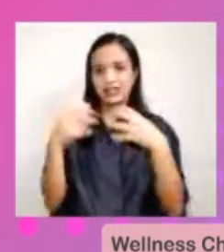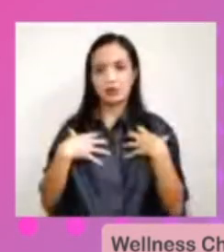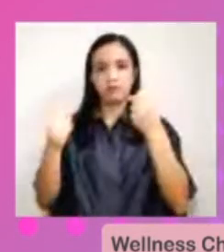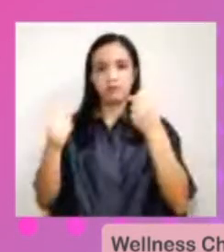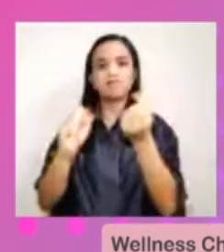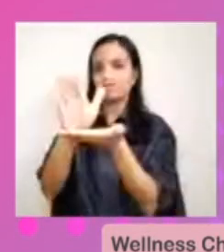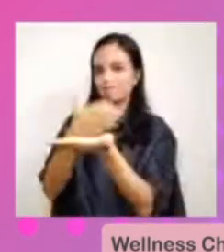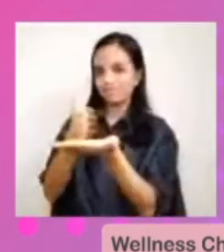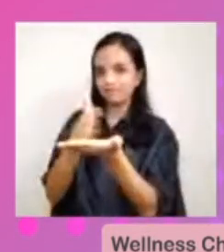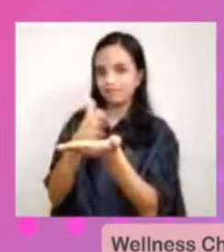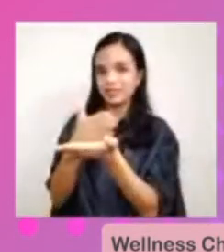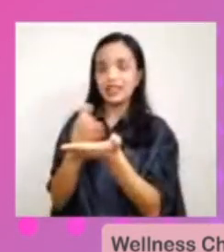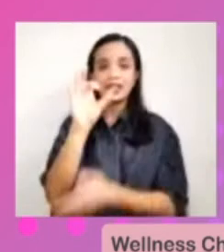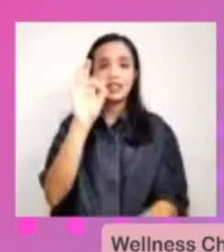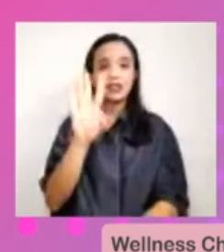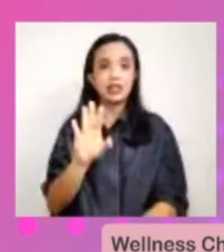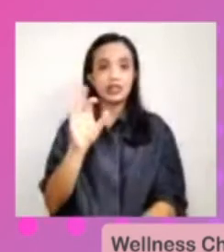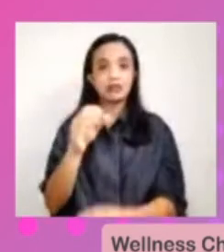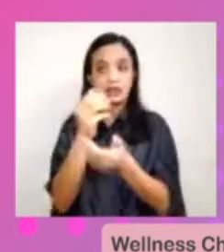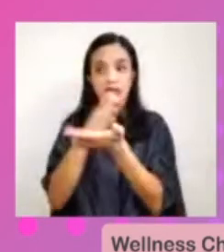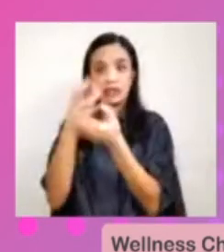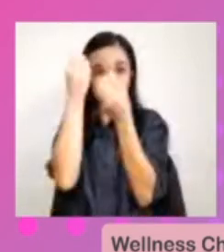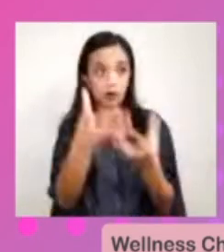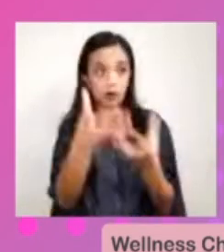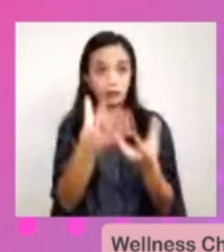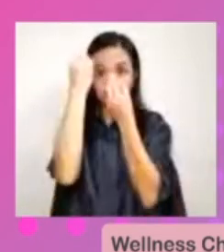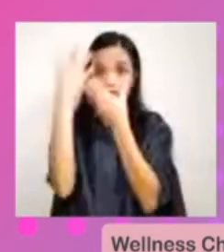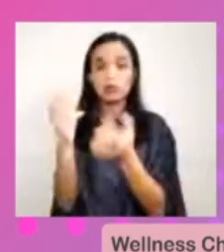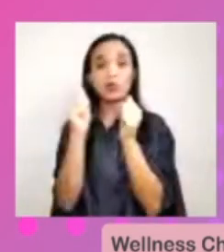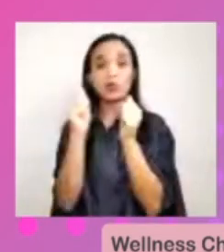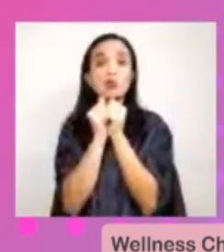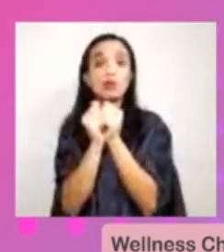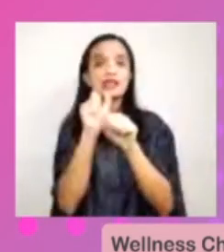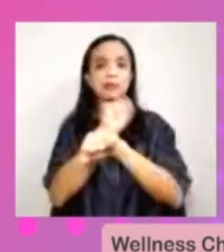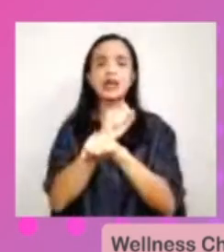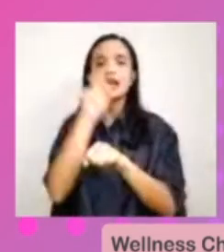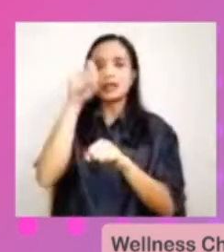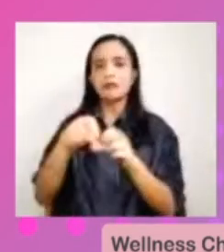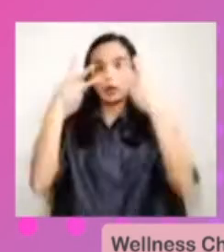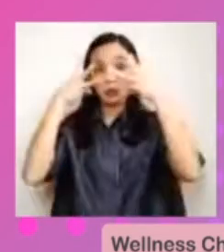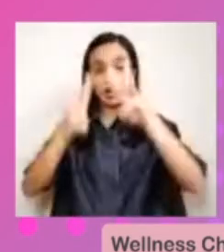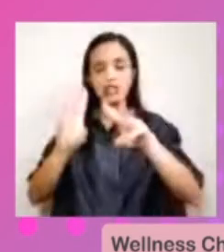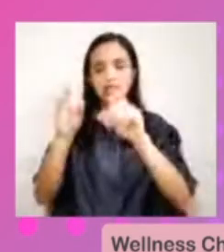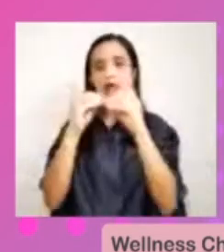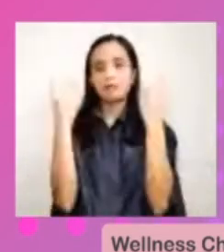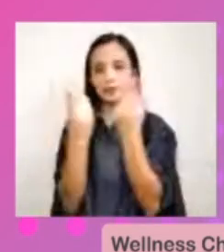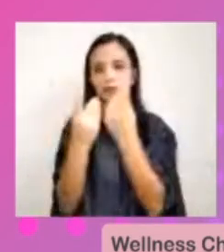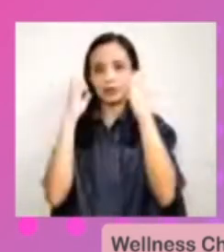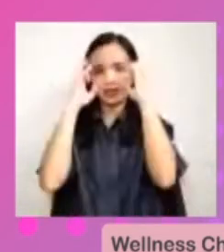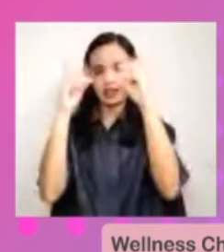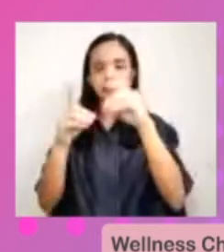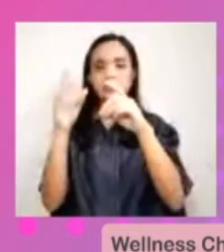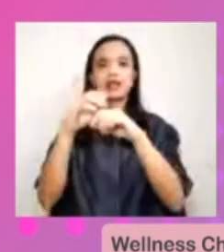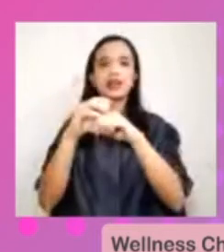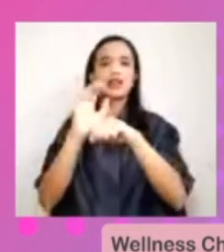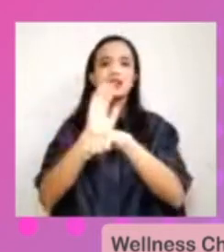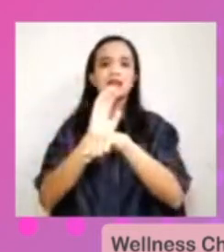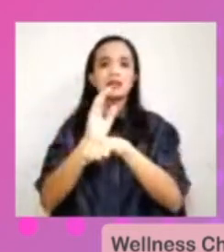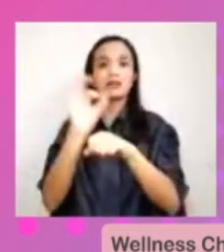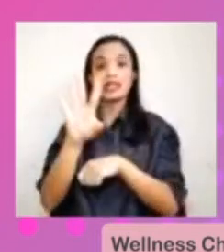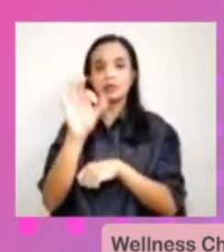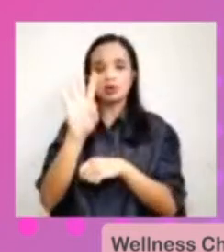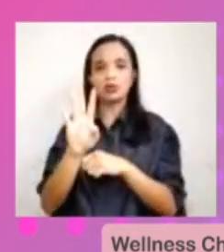your colleagues, no? Kasi meron po tayong DepEd Task Force Memorandum number 72, no? Para po sa